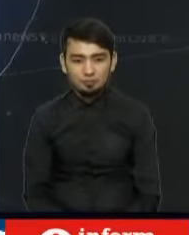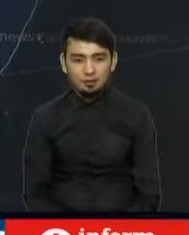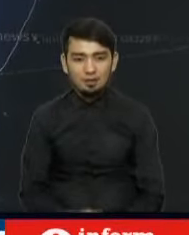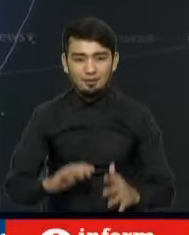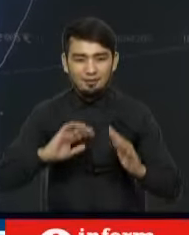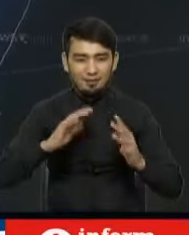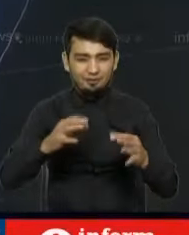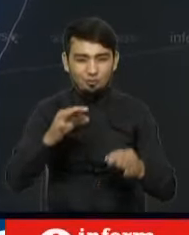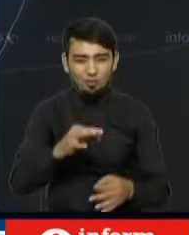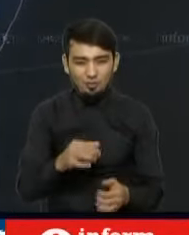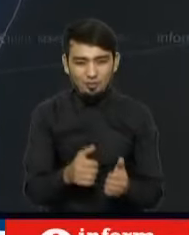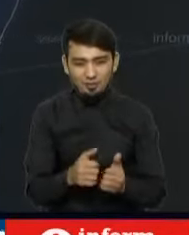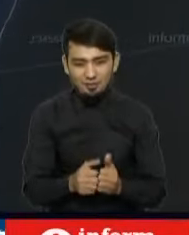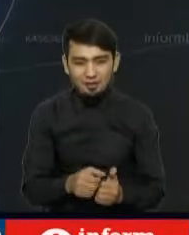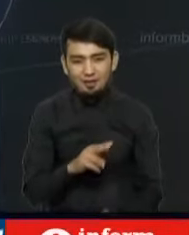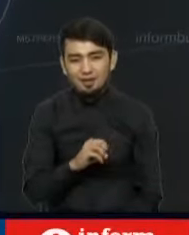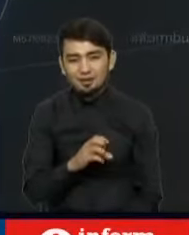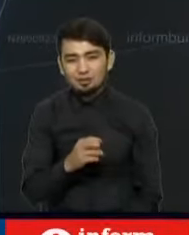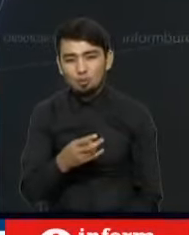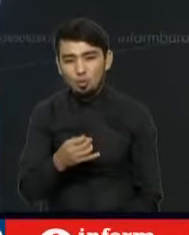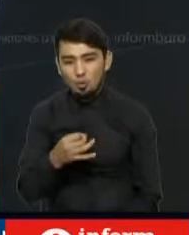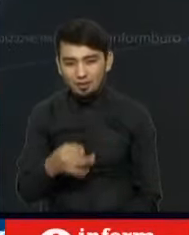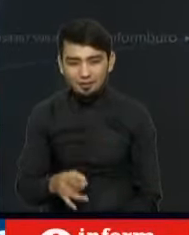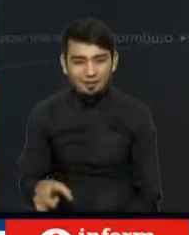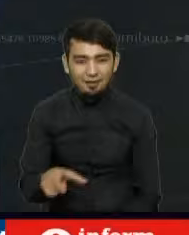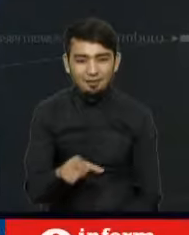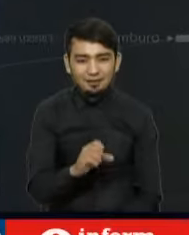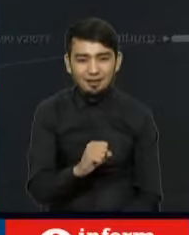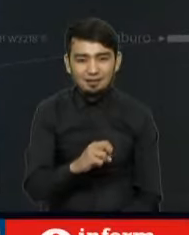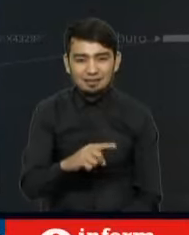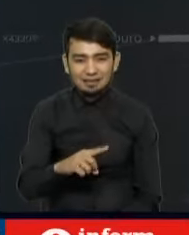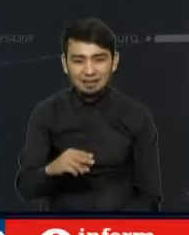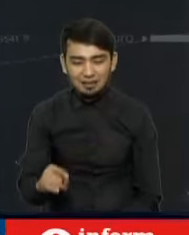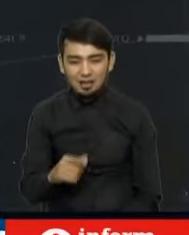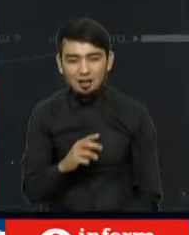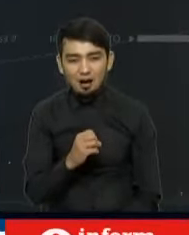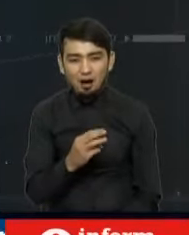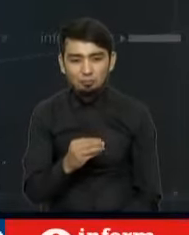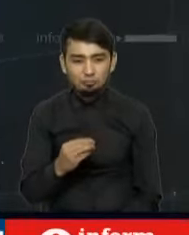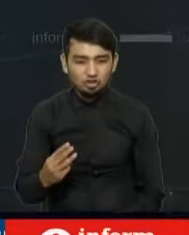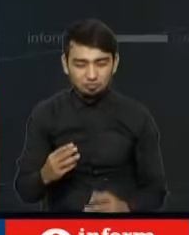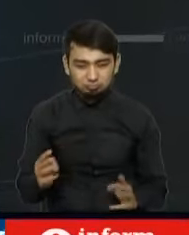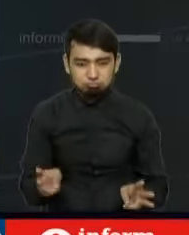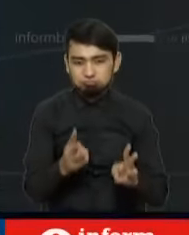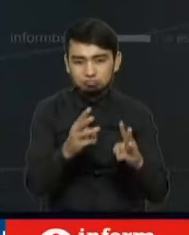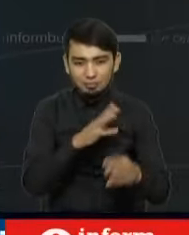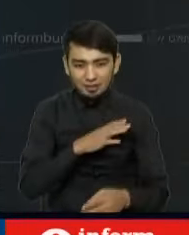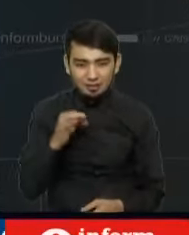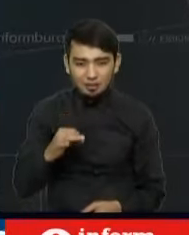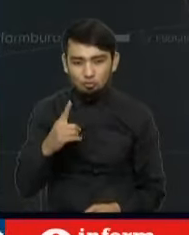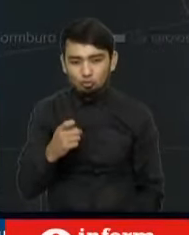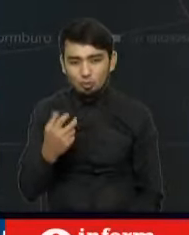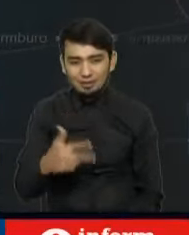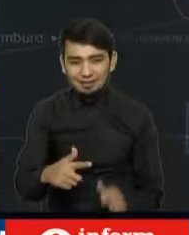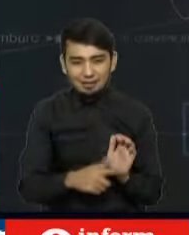Лесное ауданда. В районе Лесное вдоль реки Сазды загорелся камыш. После того, как поступила информация, на место происшествия выехали